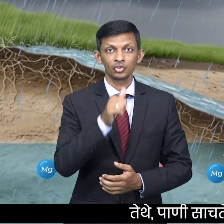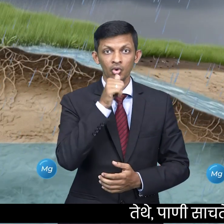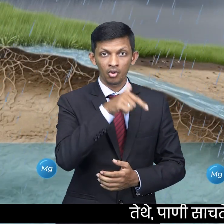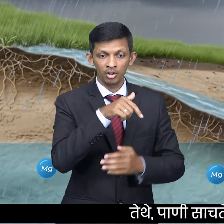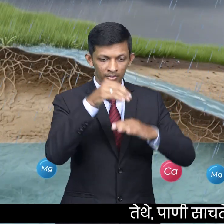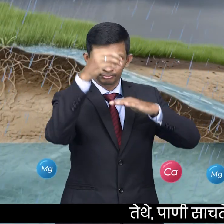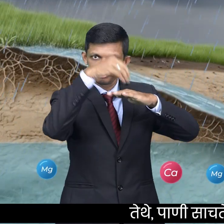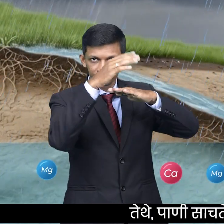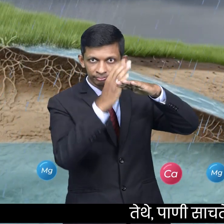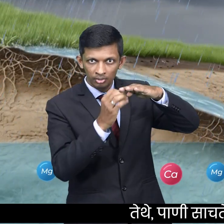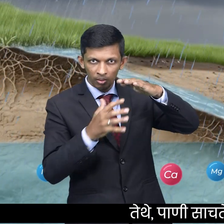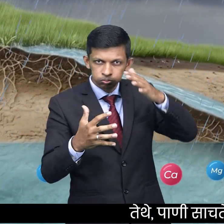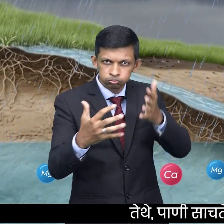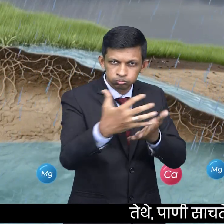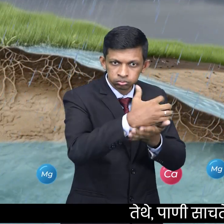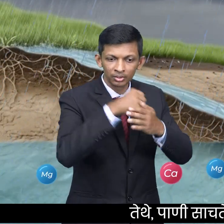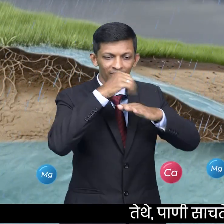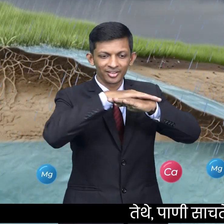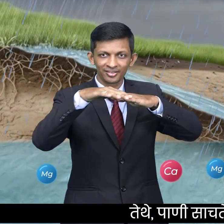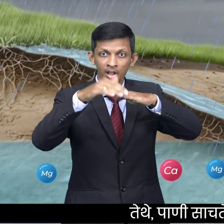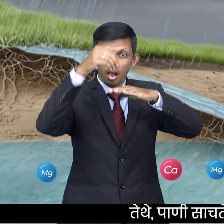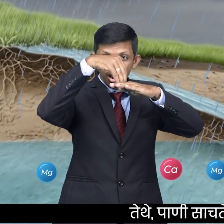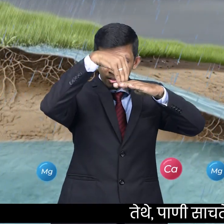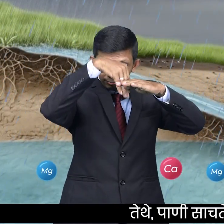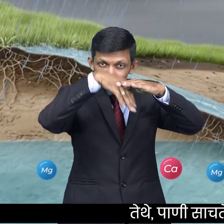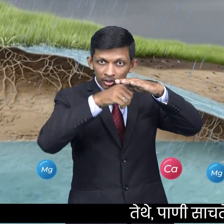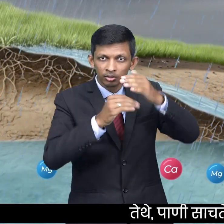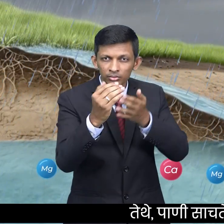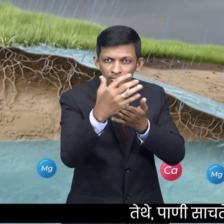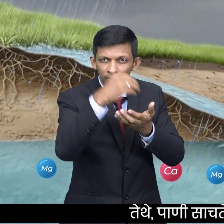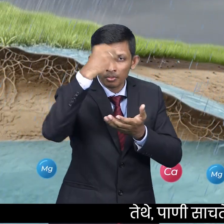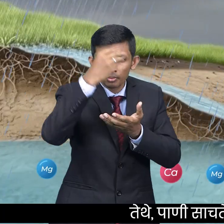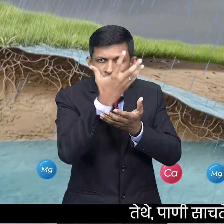तेथे पाणी साचते आणि भूमिगत जलाशय तयार होतात.